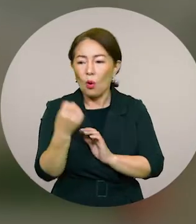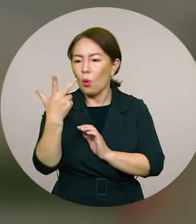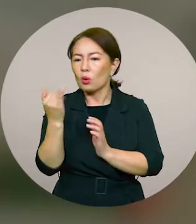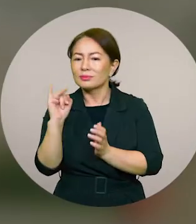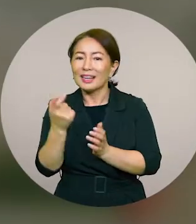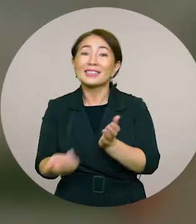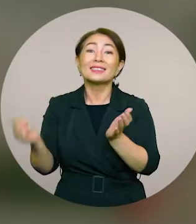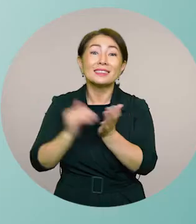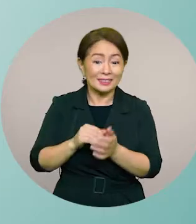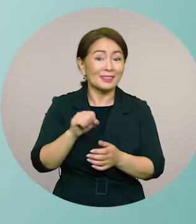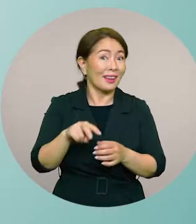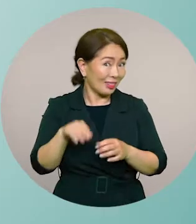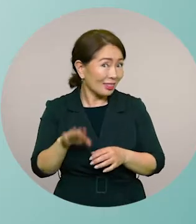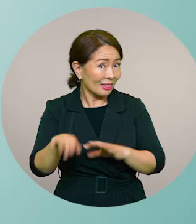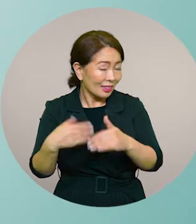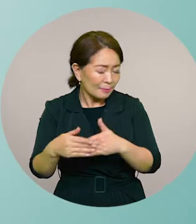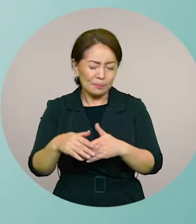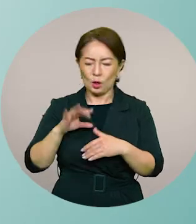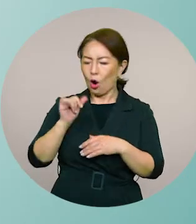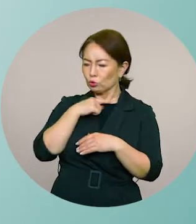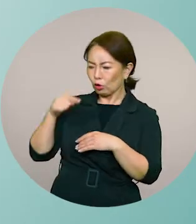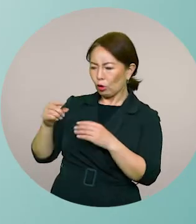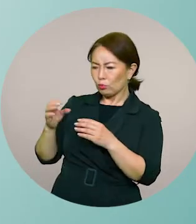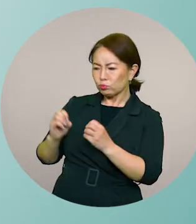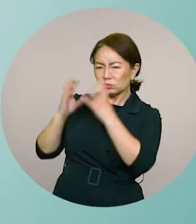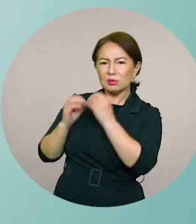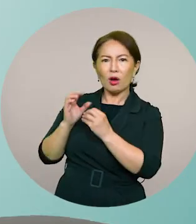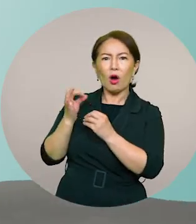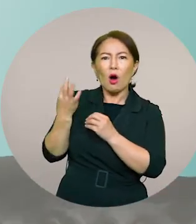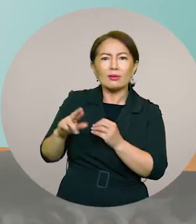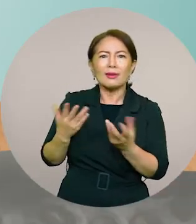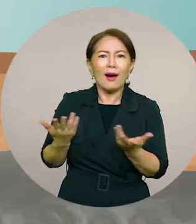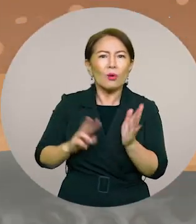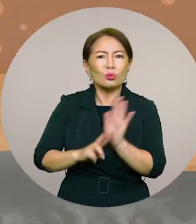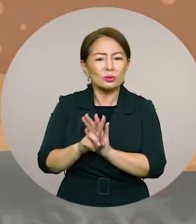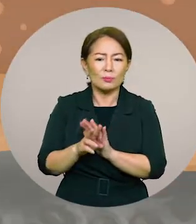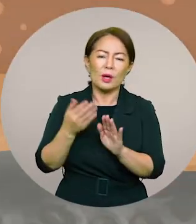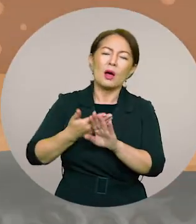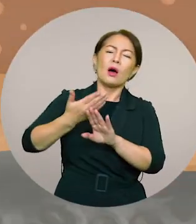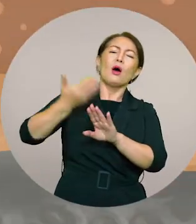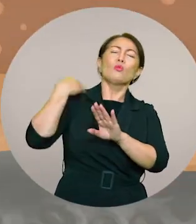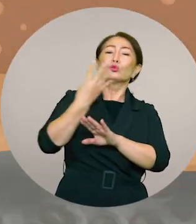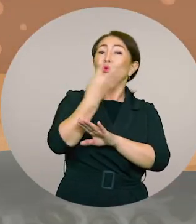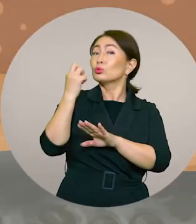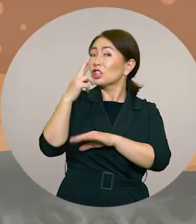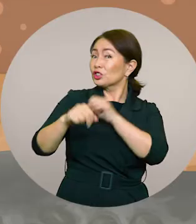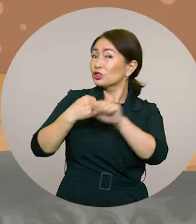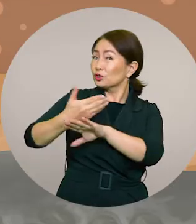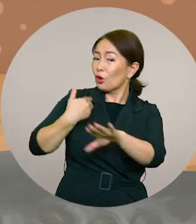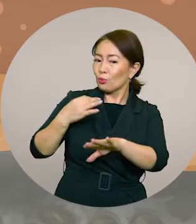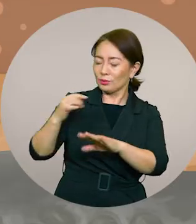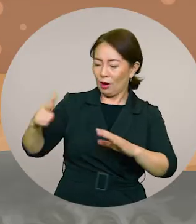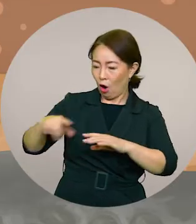дахин их юм. Оюу толгоон орд хэрхэн үүссэн бэ? Одоогоос 400 сая жилийн өмнө оюу толгой